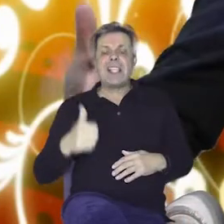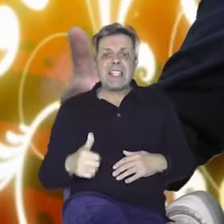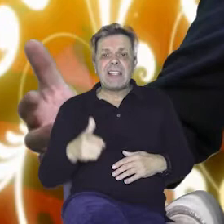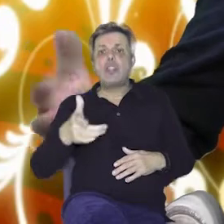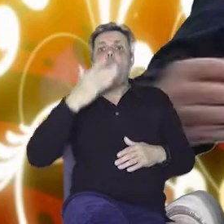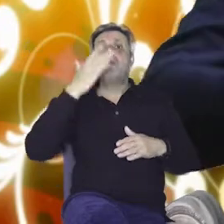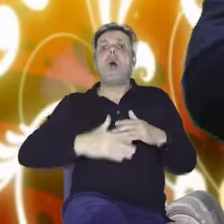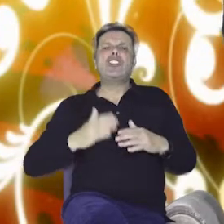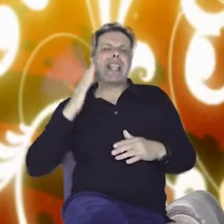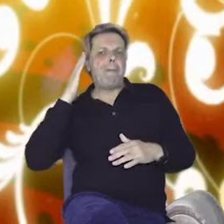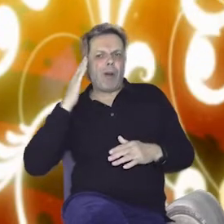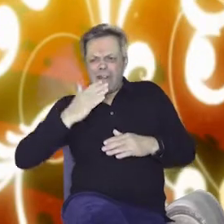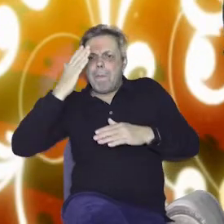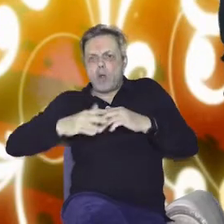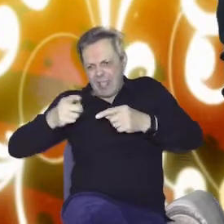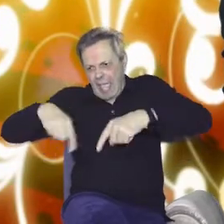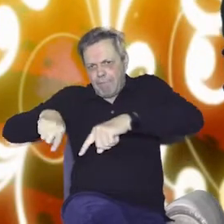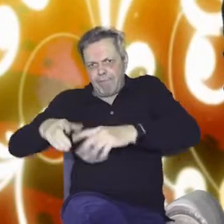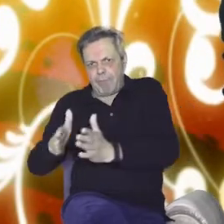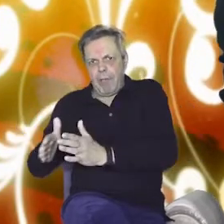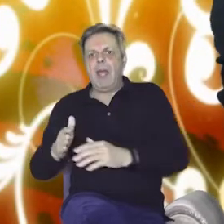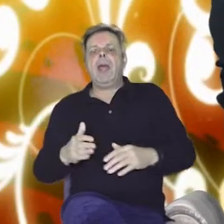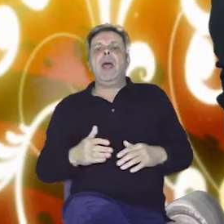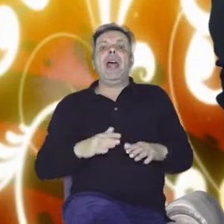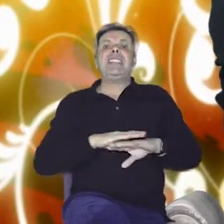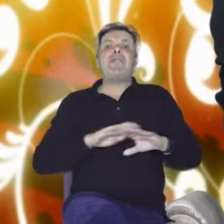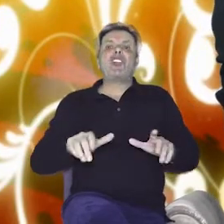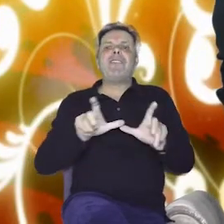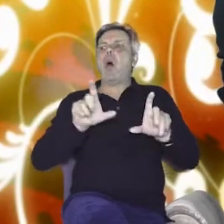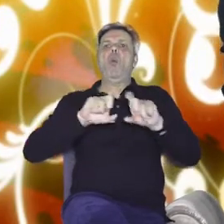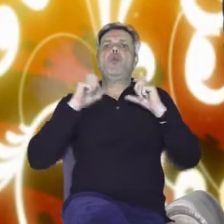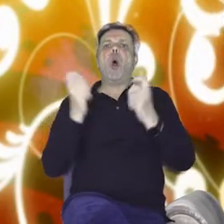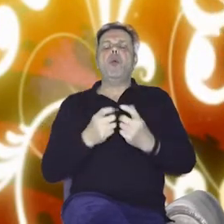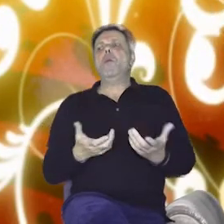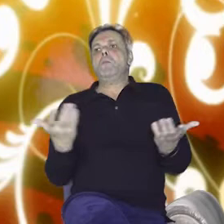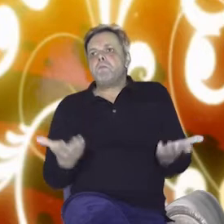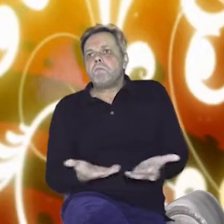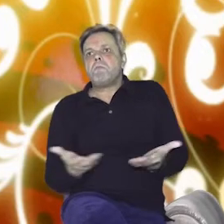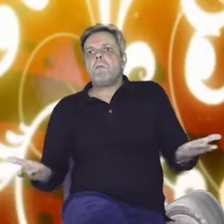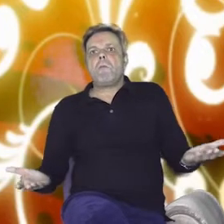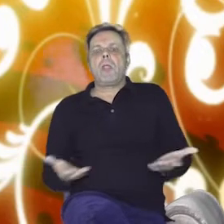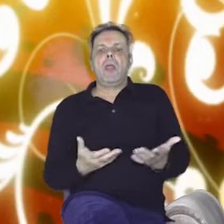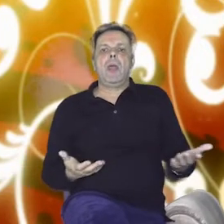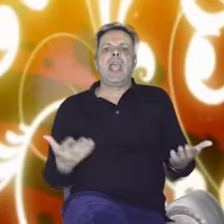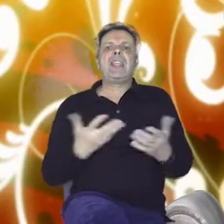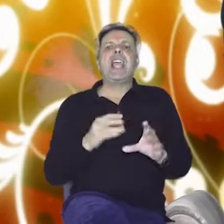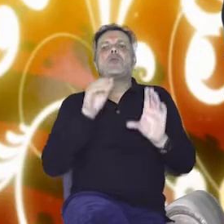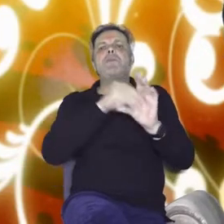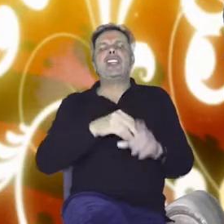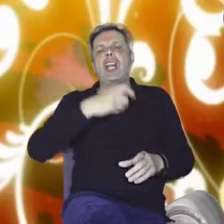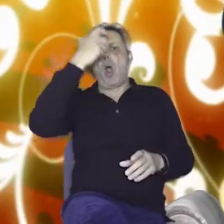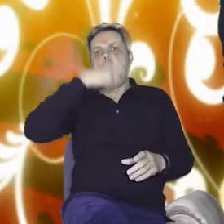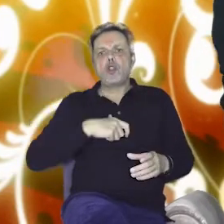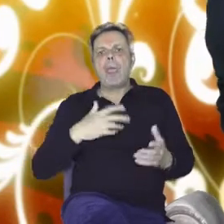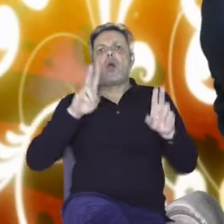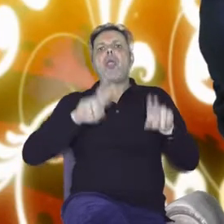poglavlje ili posljednja poglavlja završava u domu za gdje su smještene osobe sa